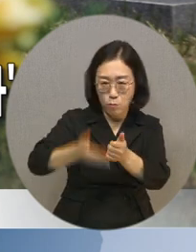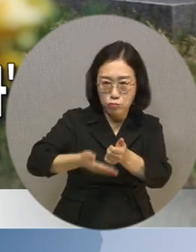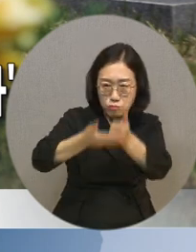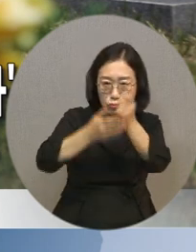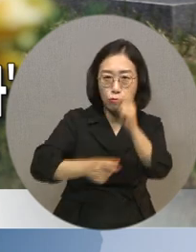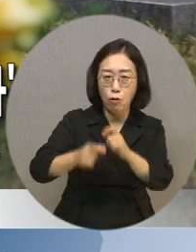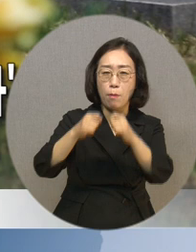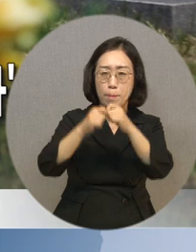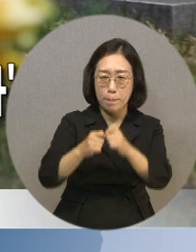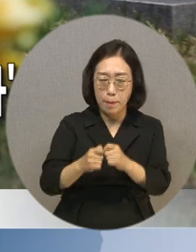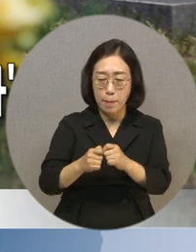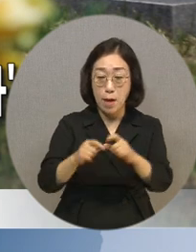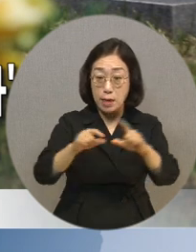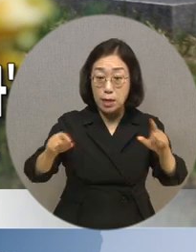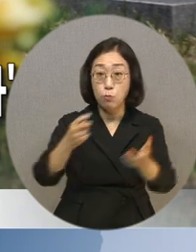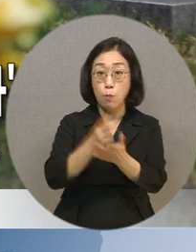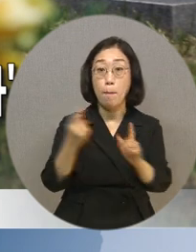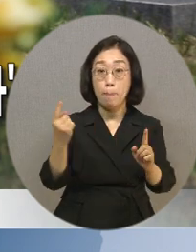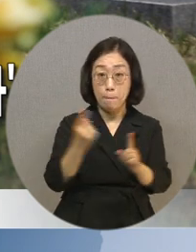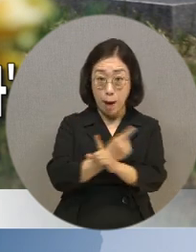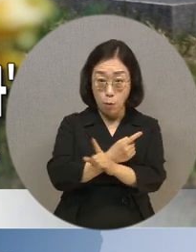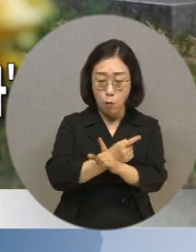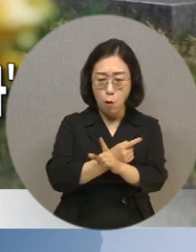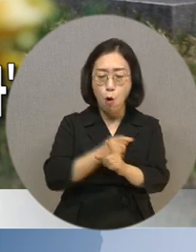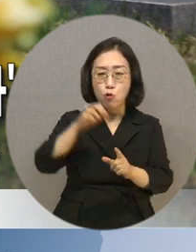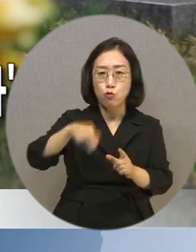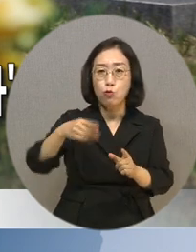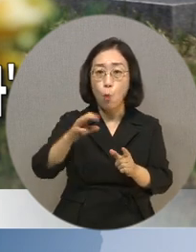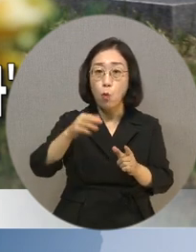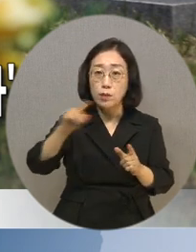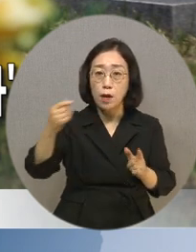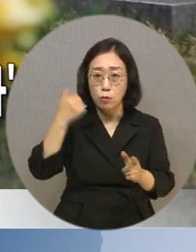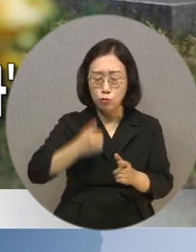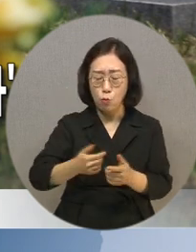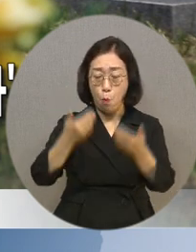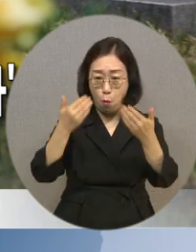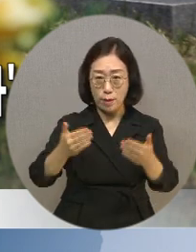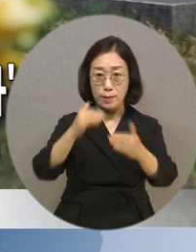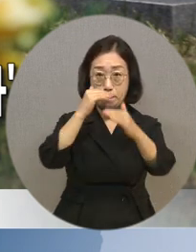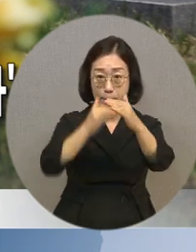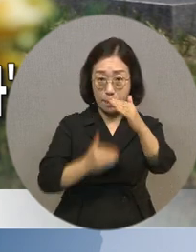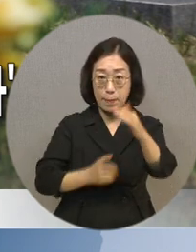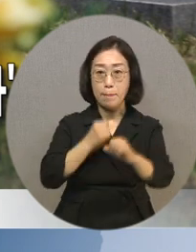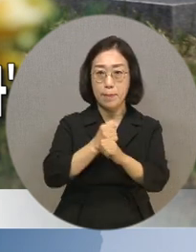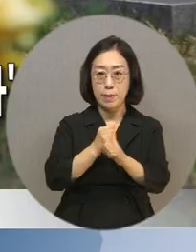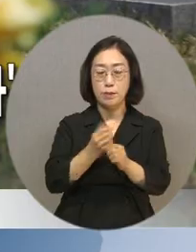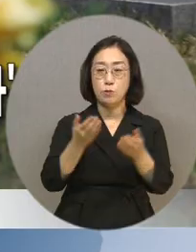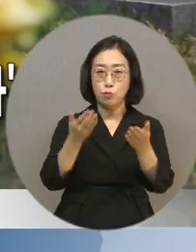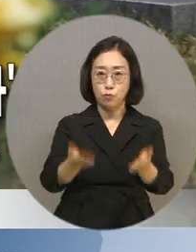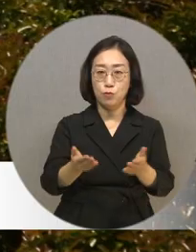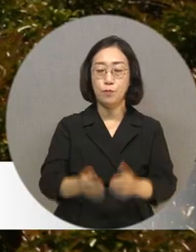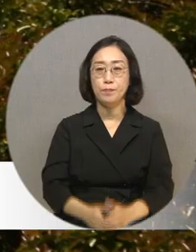법률을 일부 개정해 국가유공자의 범위를 상세히 마련했습니다. 박태진 기자입니다.